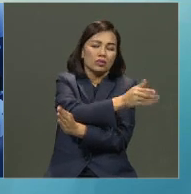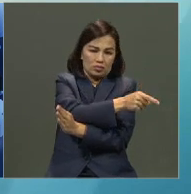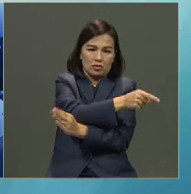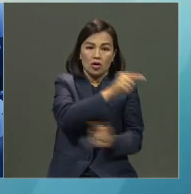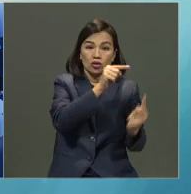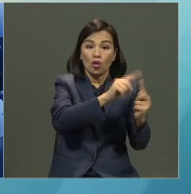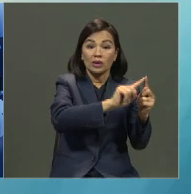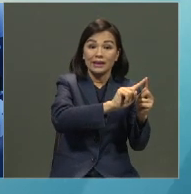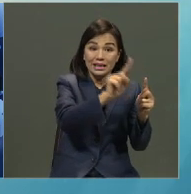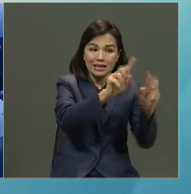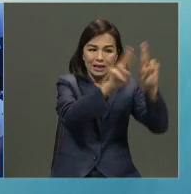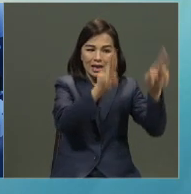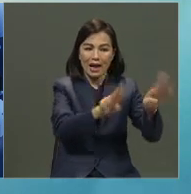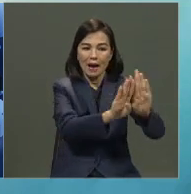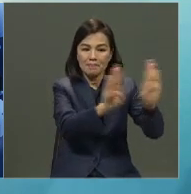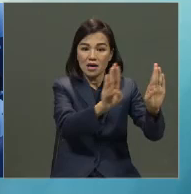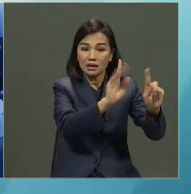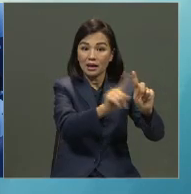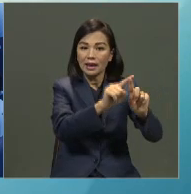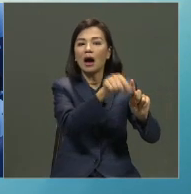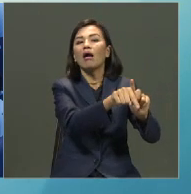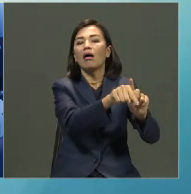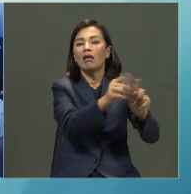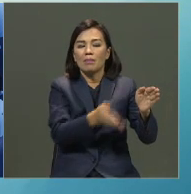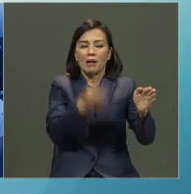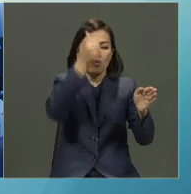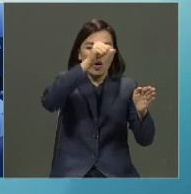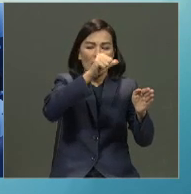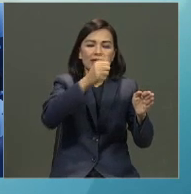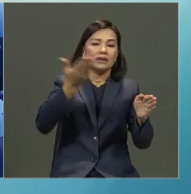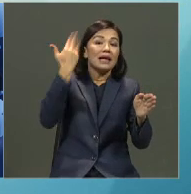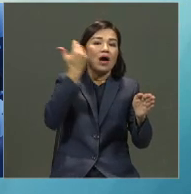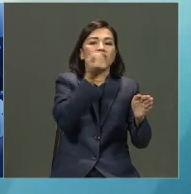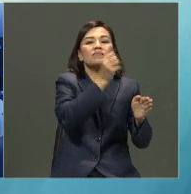คนเกิดขึ้นจากระยะของมาตรการผ่อนปรนระยะที่1นะครับผ่อนคลายระยะที่ 1อันนี้สิ่งที่เรากำลังกำลังจะทำวันนี้นะครับก็จะเกิดขึ้น